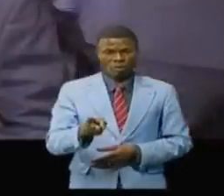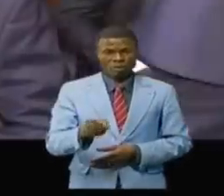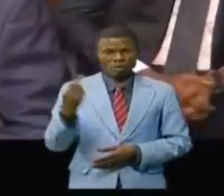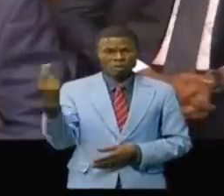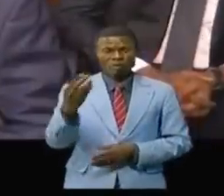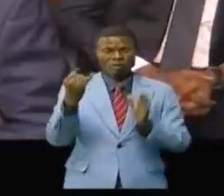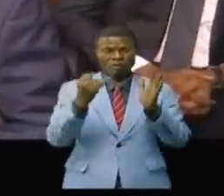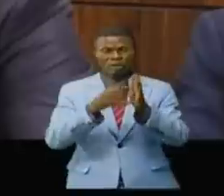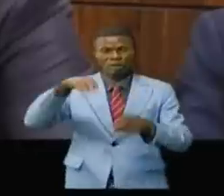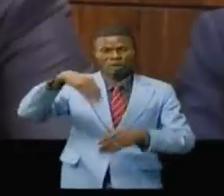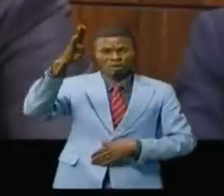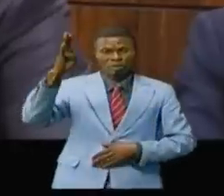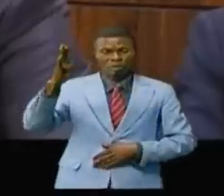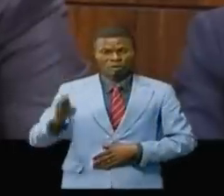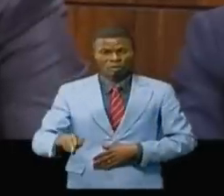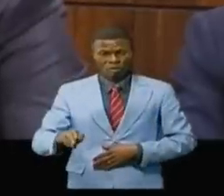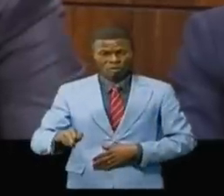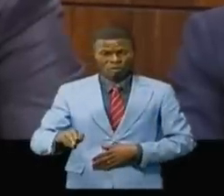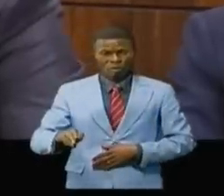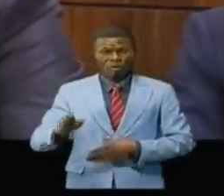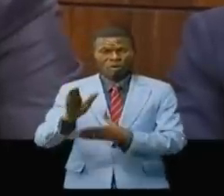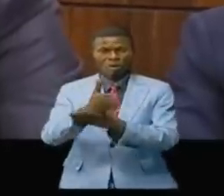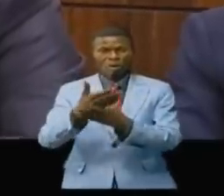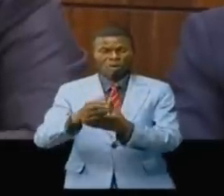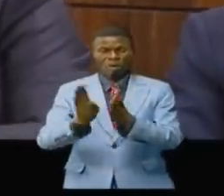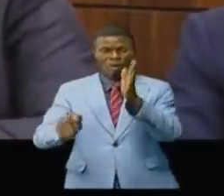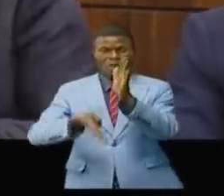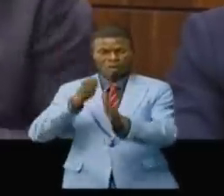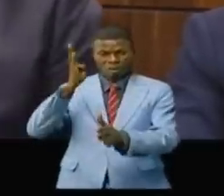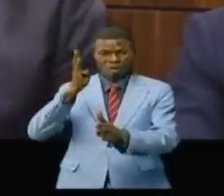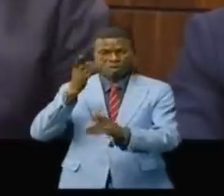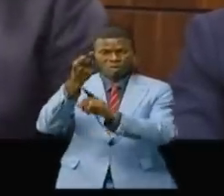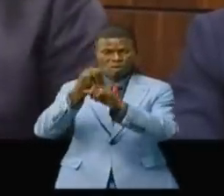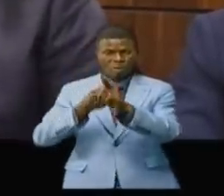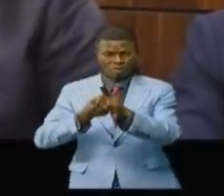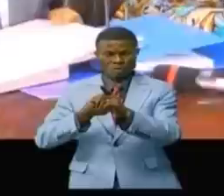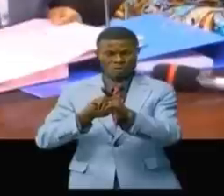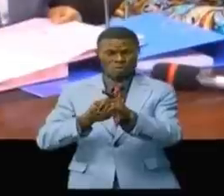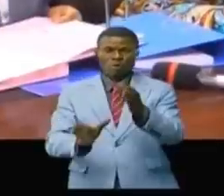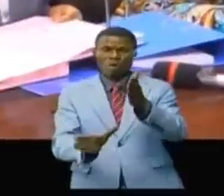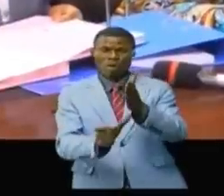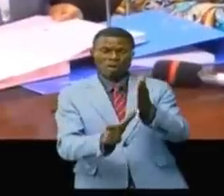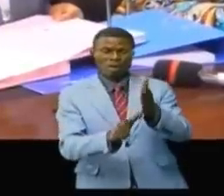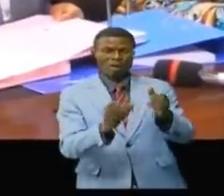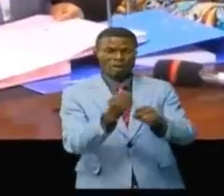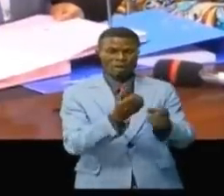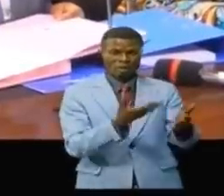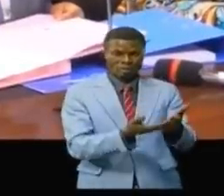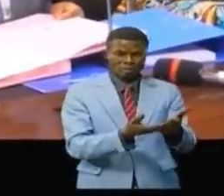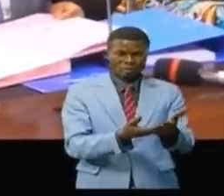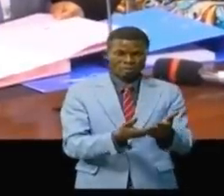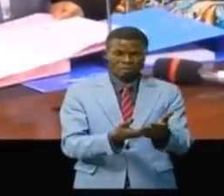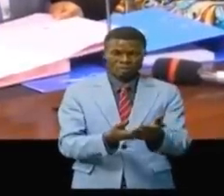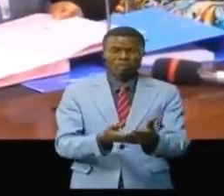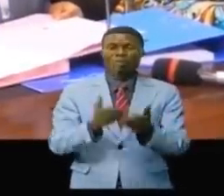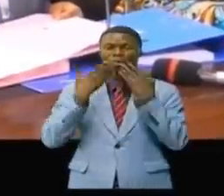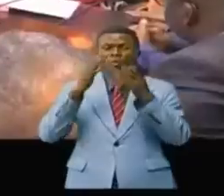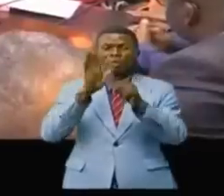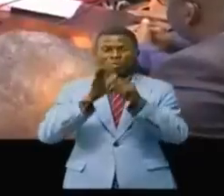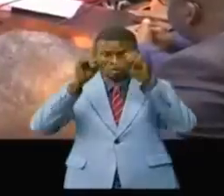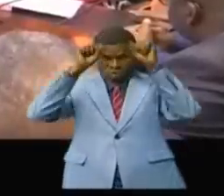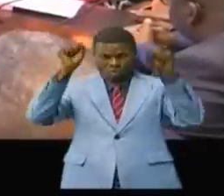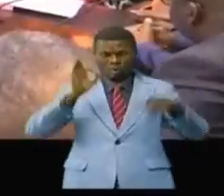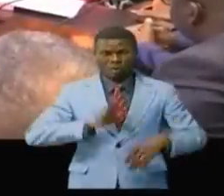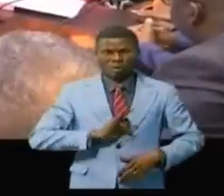226% en l'espace de 14 mois d'intérim. tout en remerciant le président de la République,